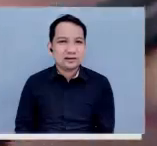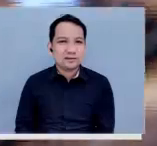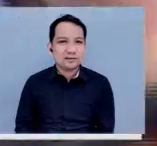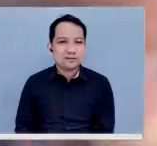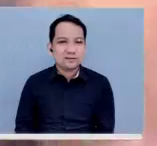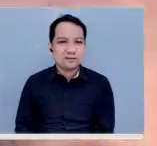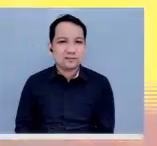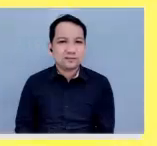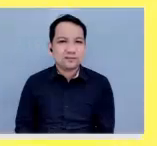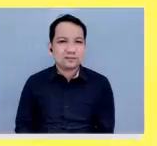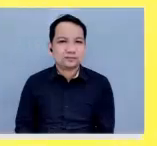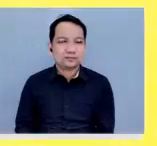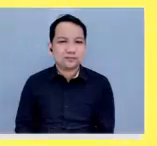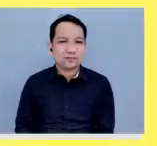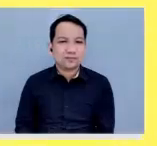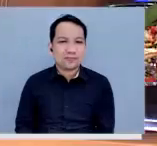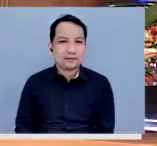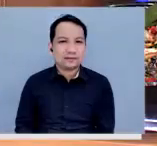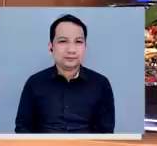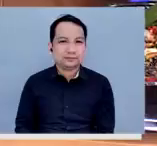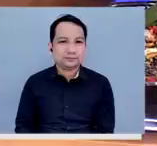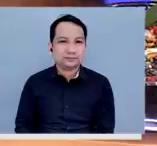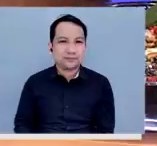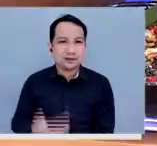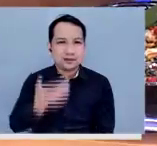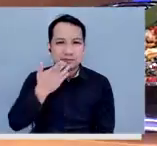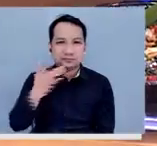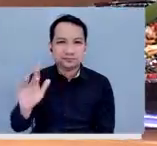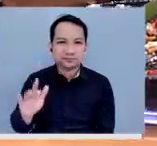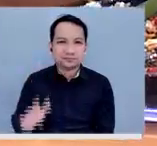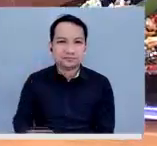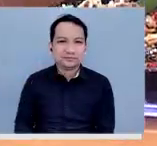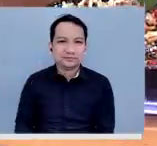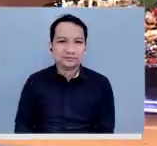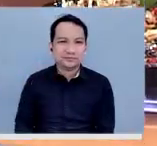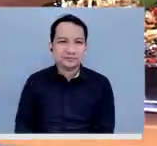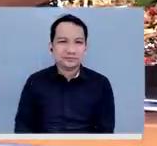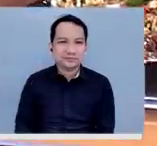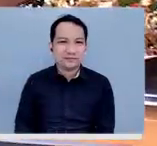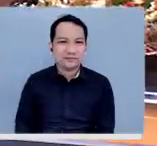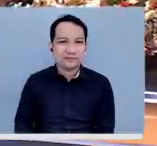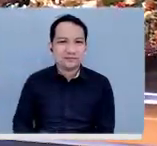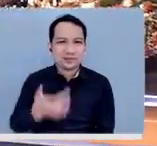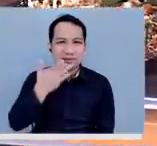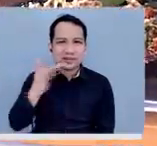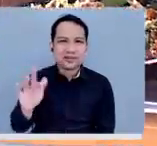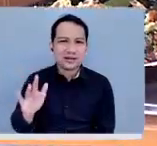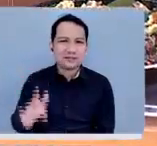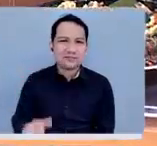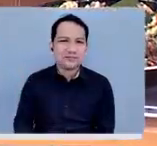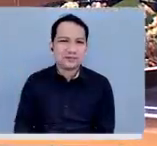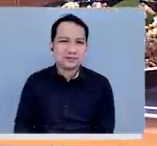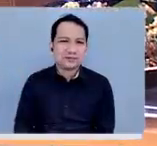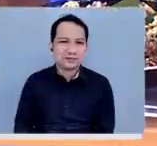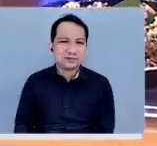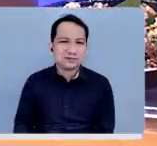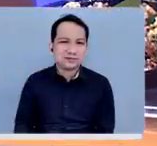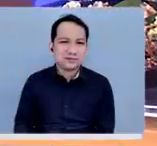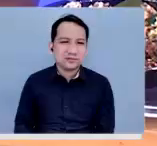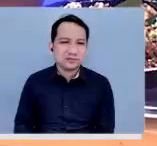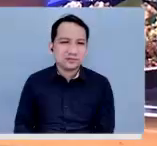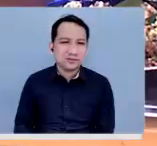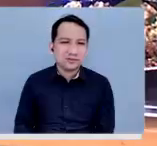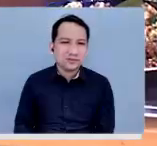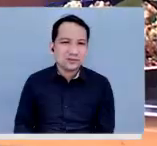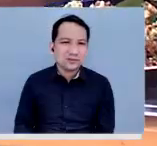May maintenance ka ba? Ito yung prueba. Agad-agad. Ayun. Sarap. Nang alahati. Panalo. Talagang kinalahati